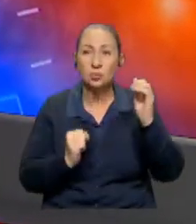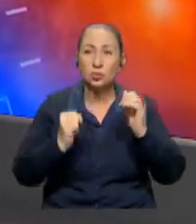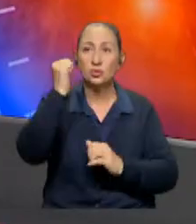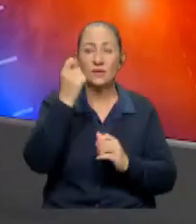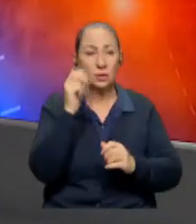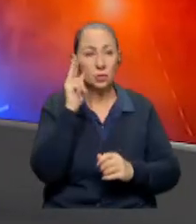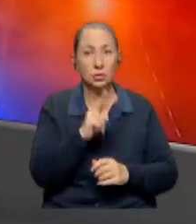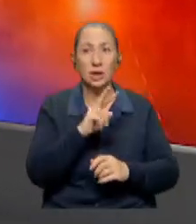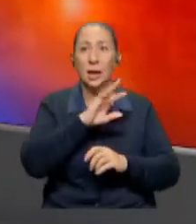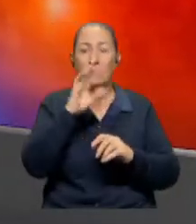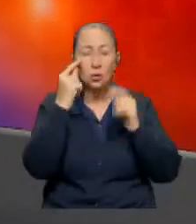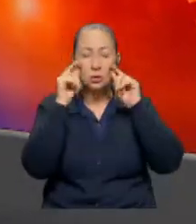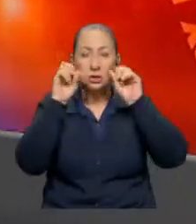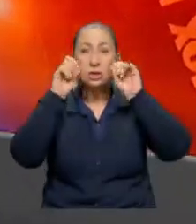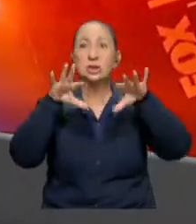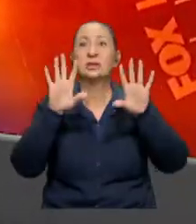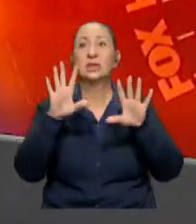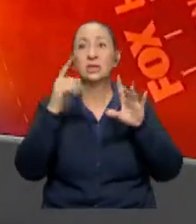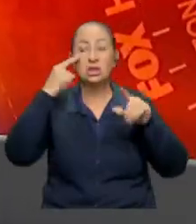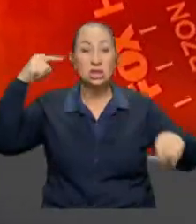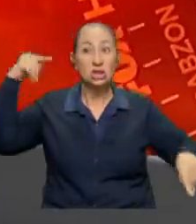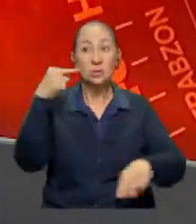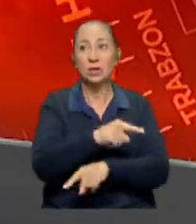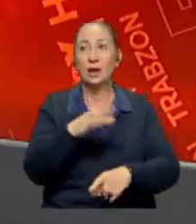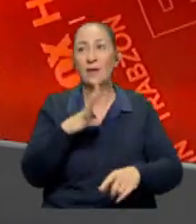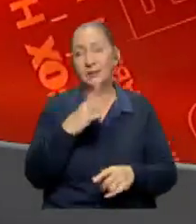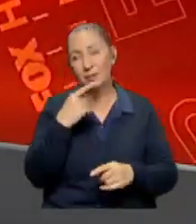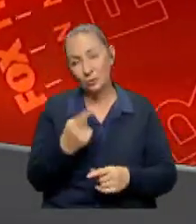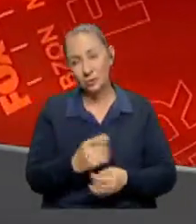fiyatları görünce gözlerde ışıltı değil, şimşekler çakıyor demiş.